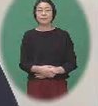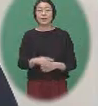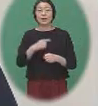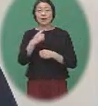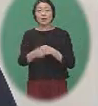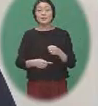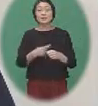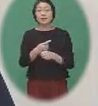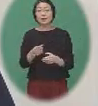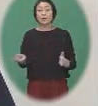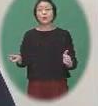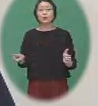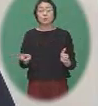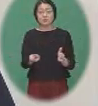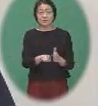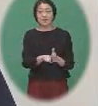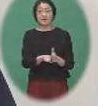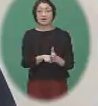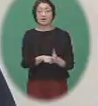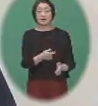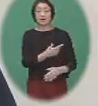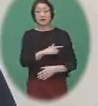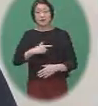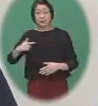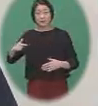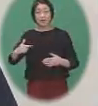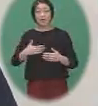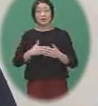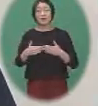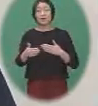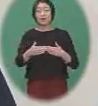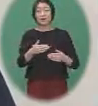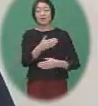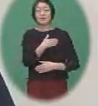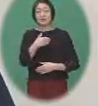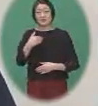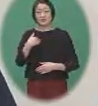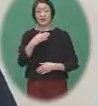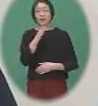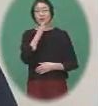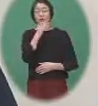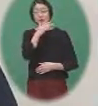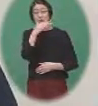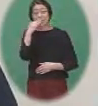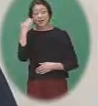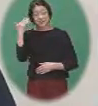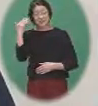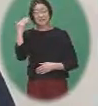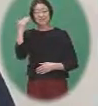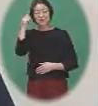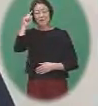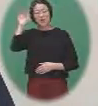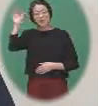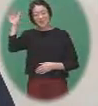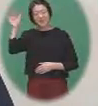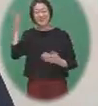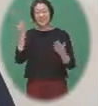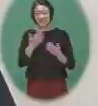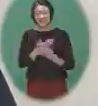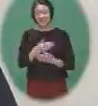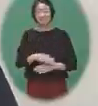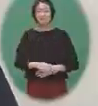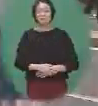1年間通してなかなかできない経験ができたので、本当に素晴らしい思い出になり